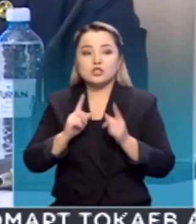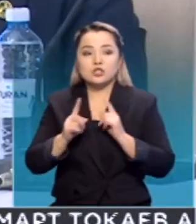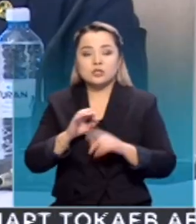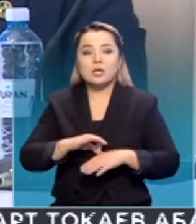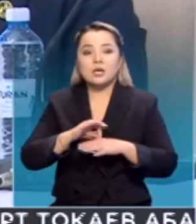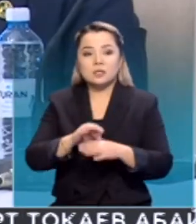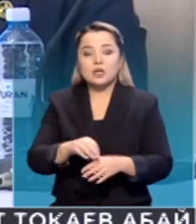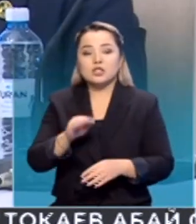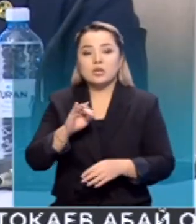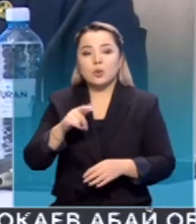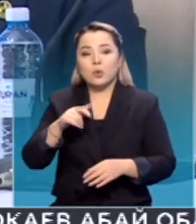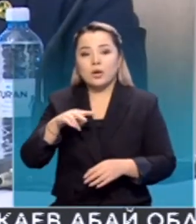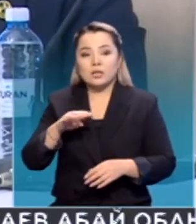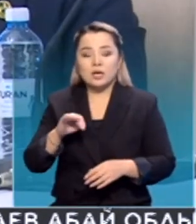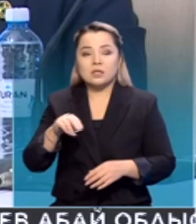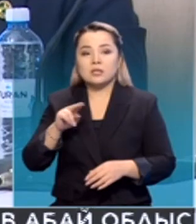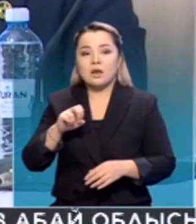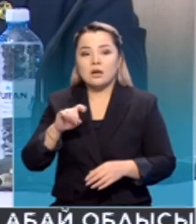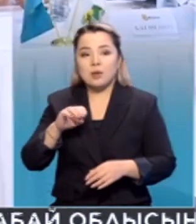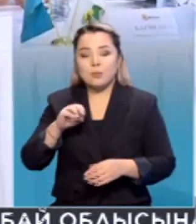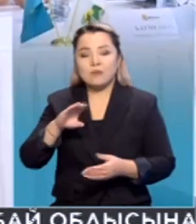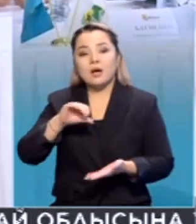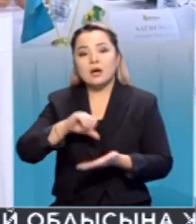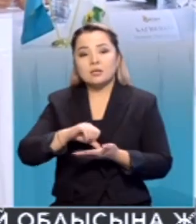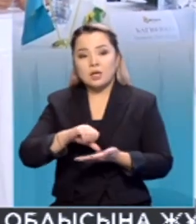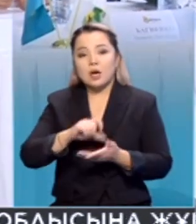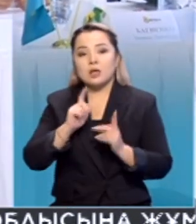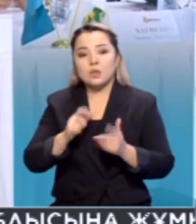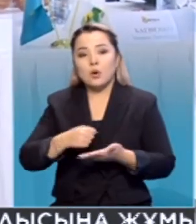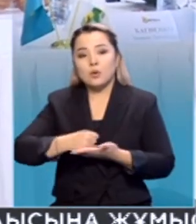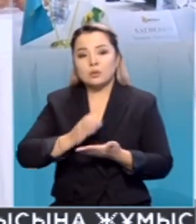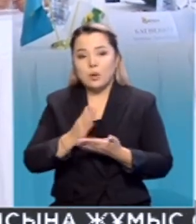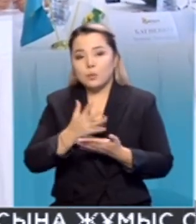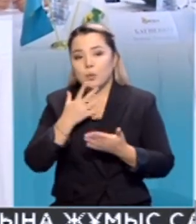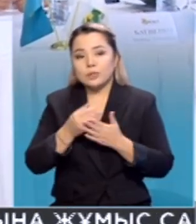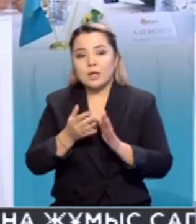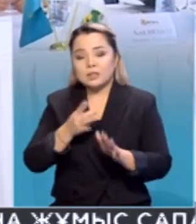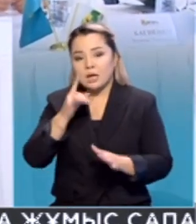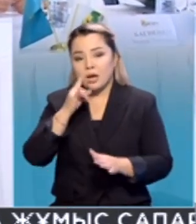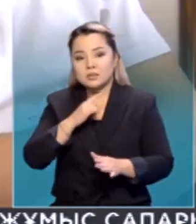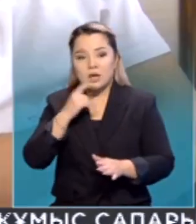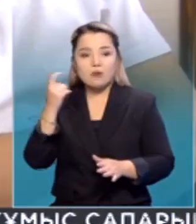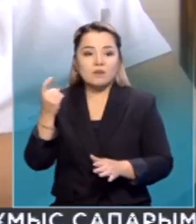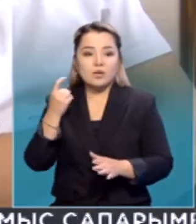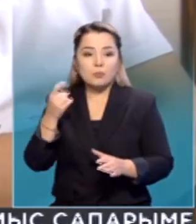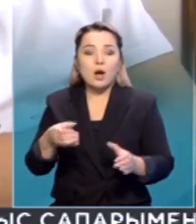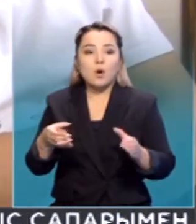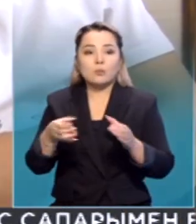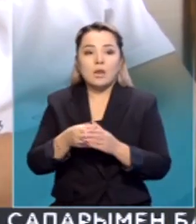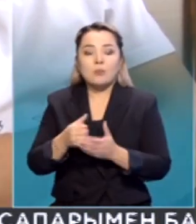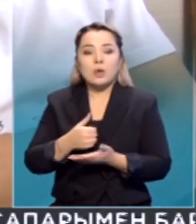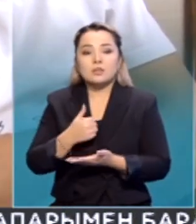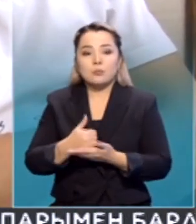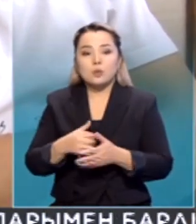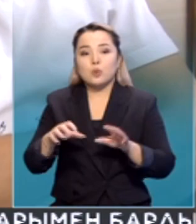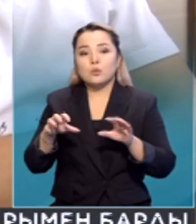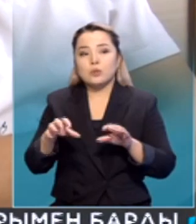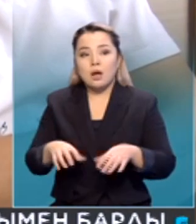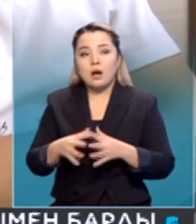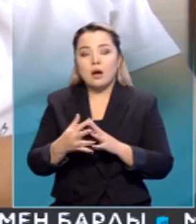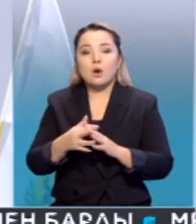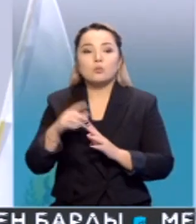съезінде Жигули Дайрабаевтың кандидатурасы мақұлданды. Өз кезегінде Қазақстан фермерлер қауымдастығының басқарма төрағасы